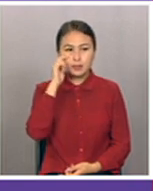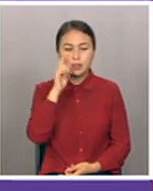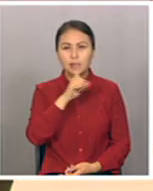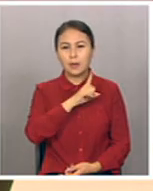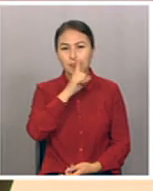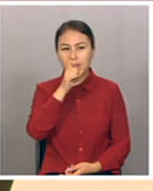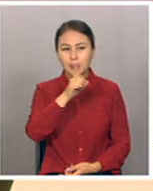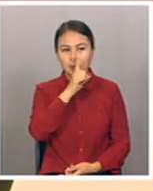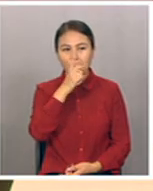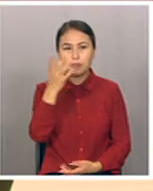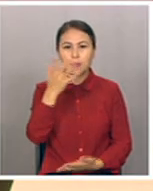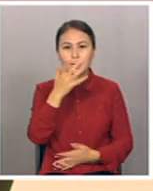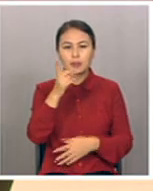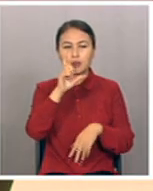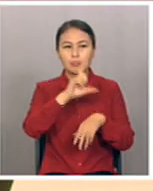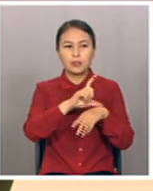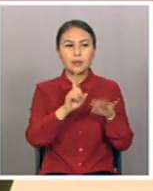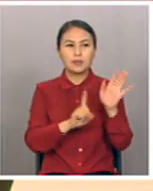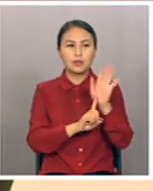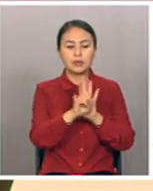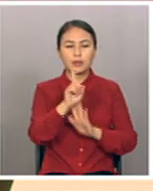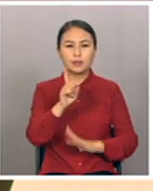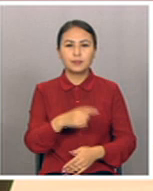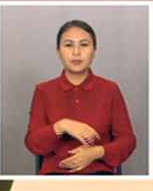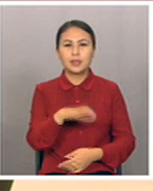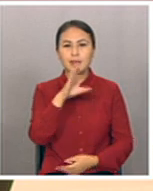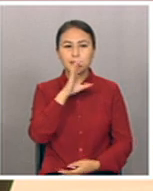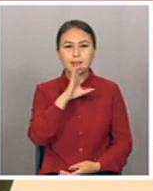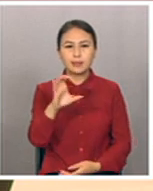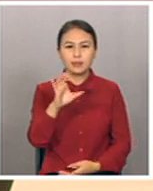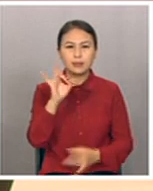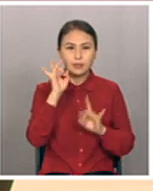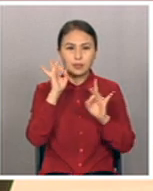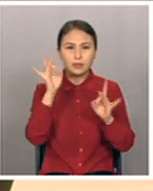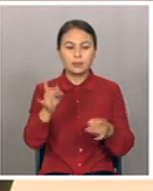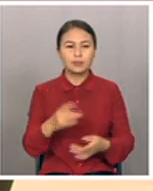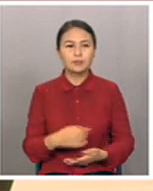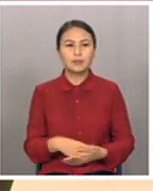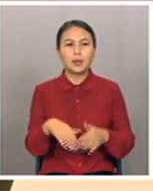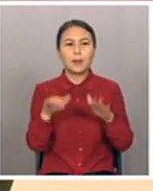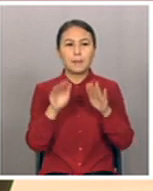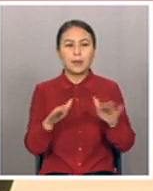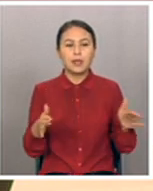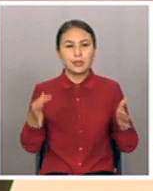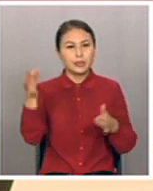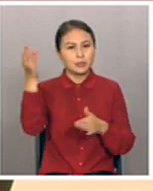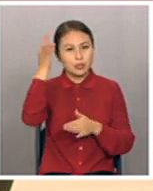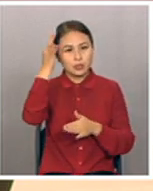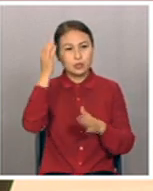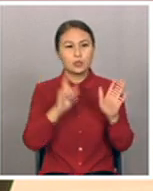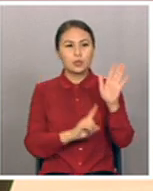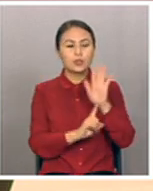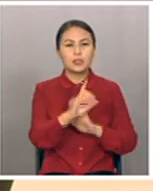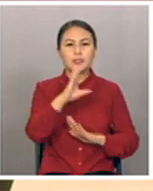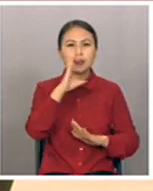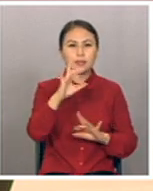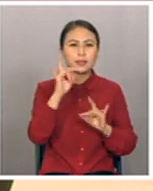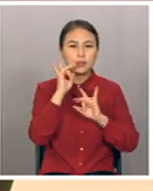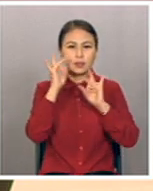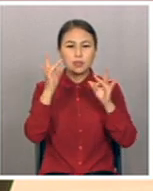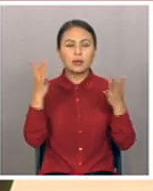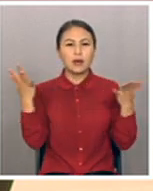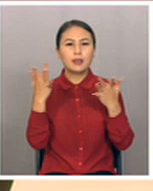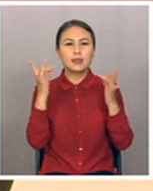дыбыс? Дұрыс, сы дыбысы екен. Балалар, есімізге түсірейікші, сы дыбысы қандай